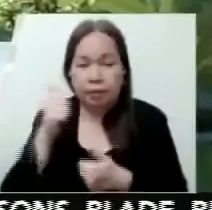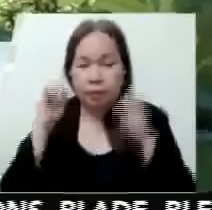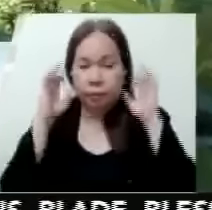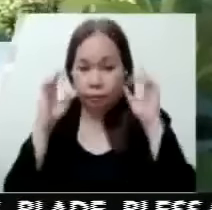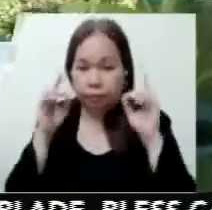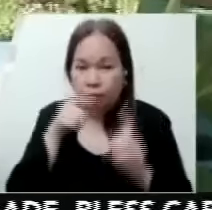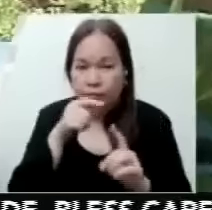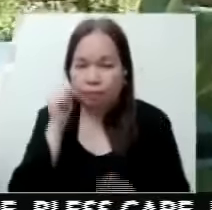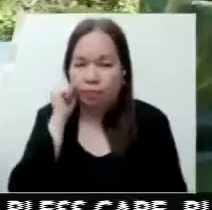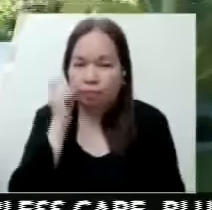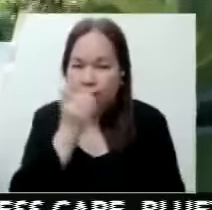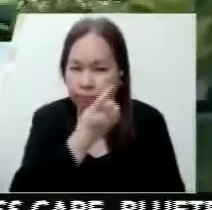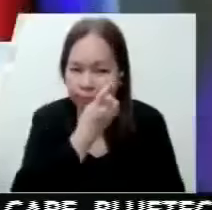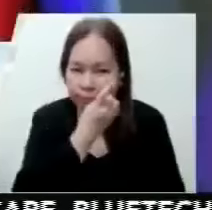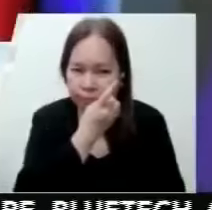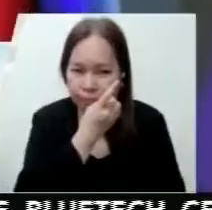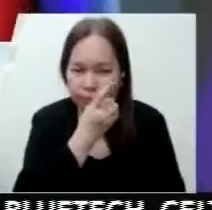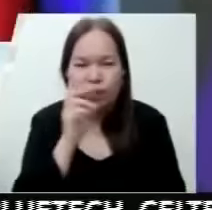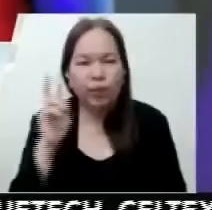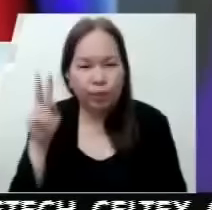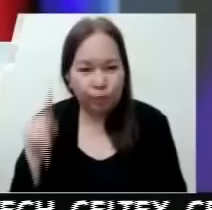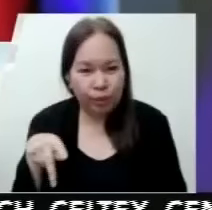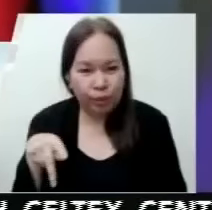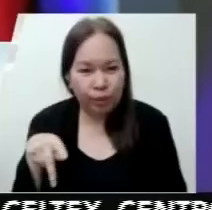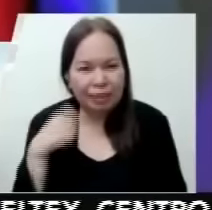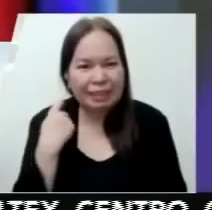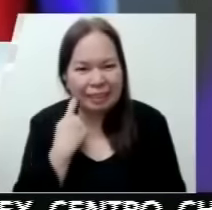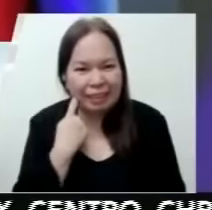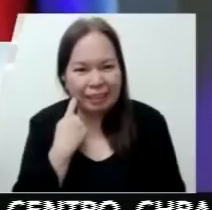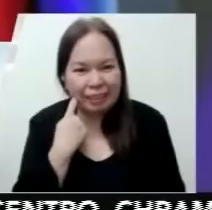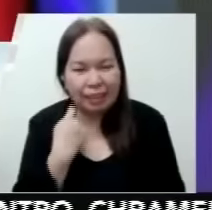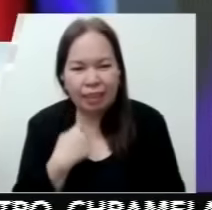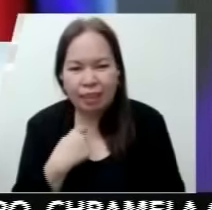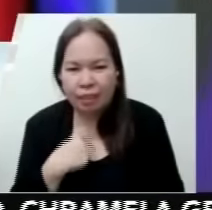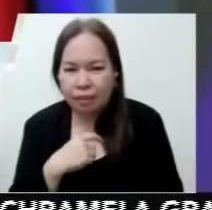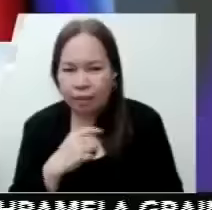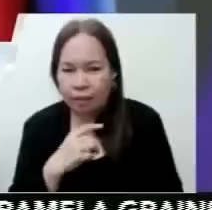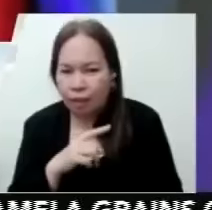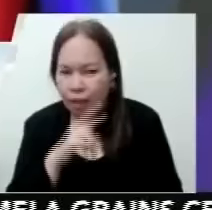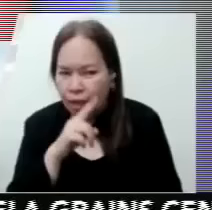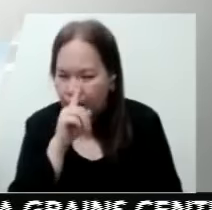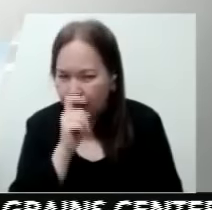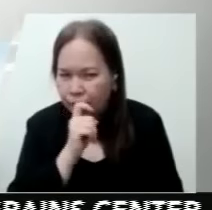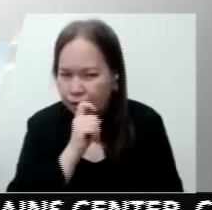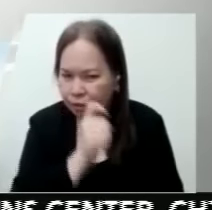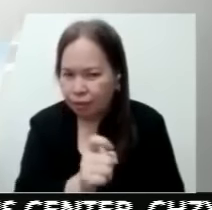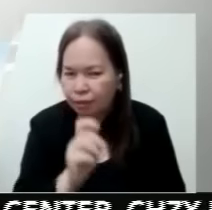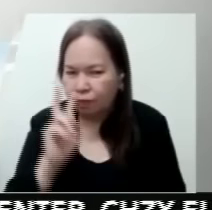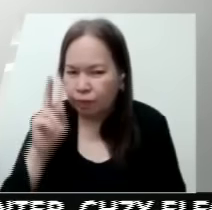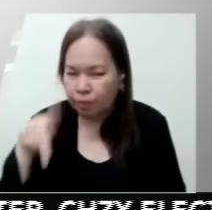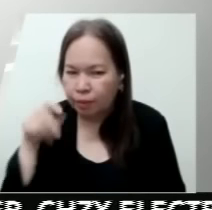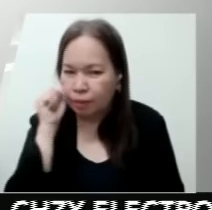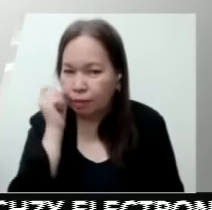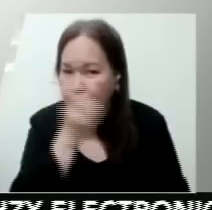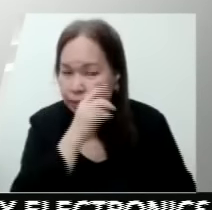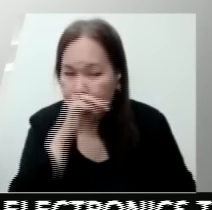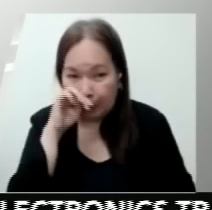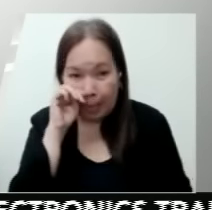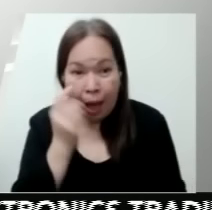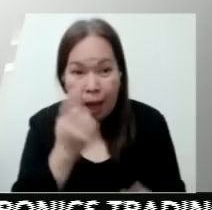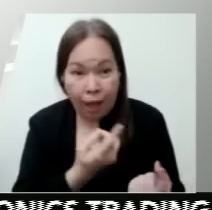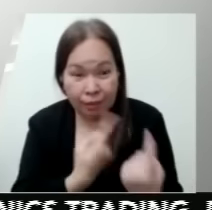Vice President Sara Duterte? Kanina, kinumusta ko sa pamamagitan ng text si VP Sara. Ang matalinhagang tugon niya,